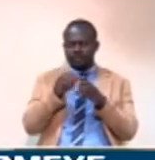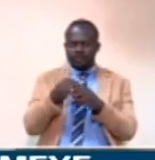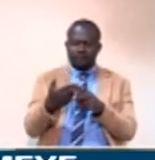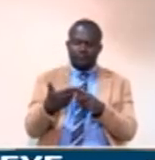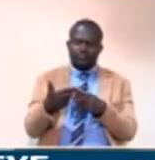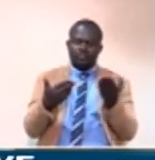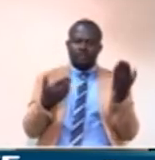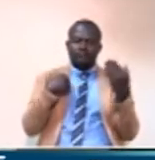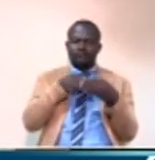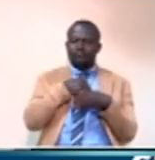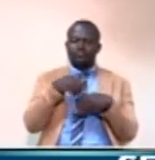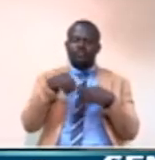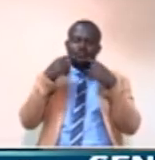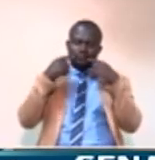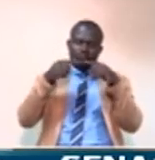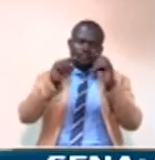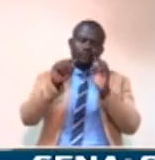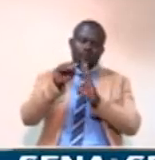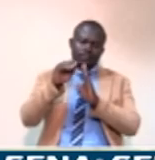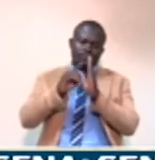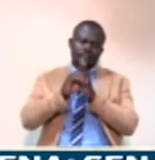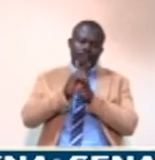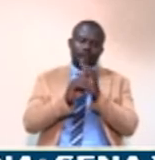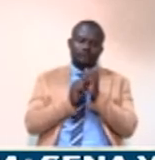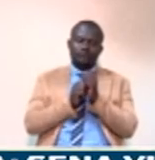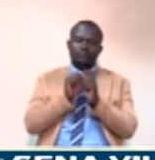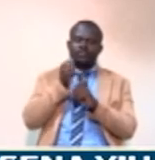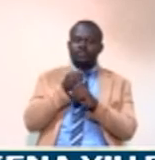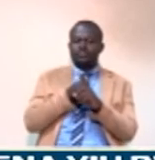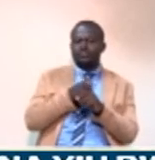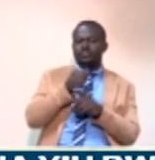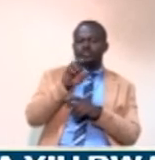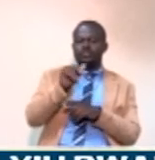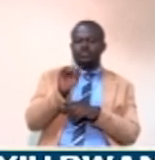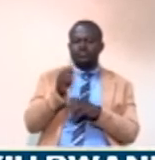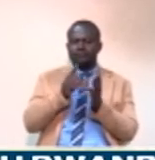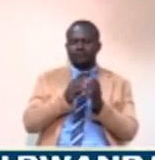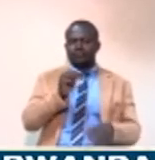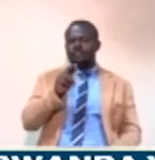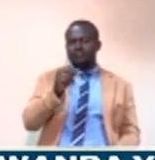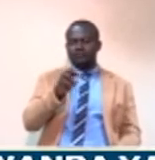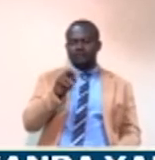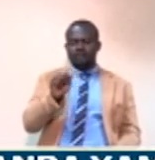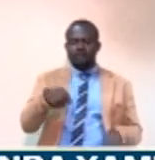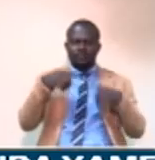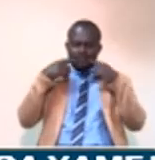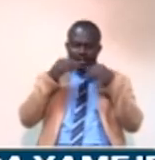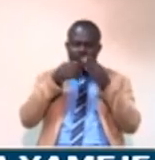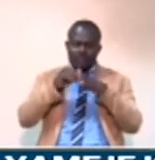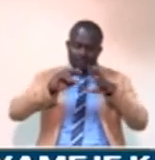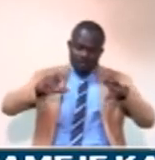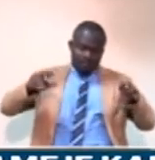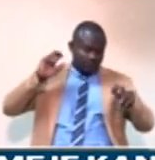vuba tuza kubatangariza itariki ya graduation. Umuvugizi w'urwego rw'igihugu rw'ubugenzacyaha Dr. Murangira Thierry avuga ko